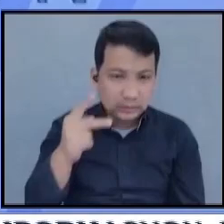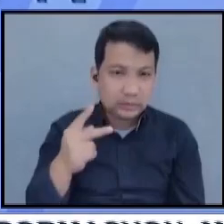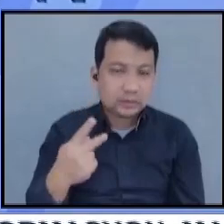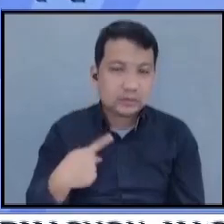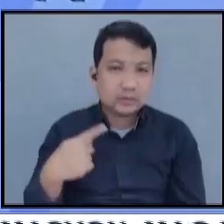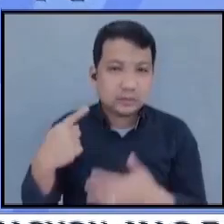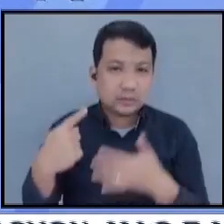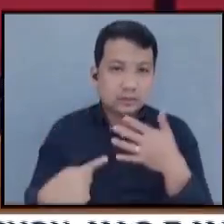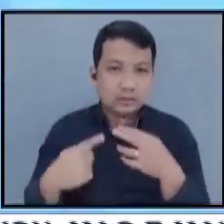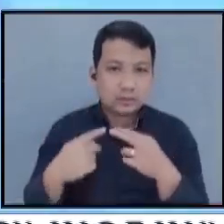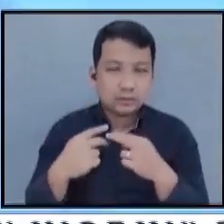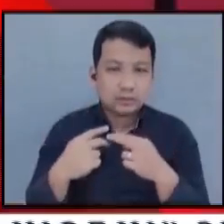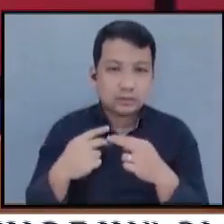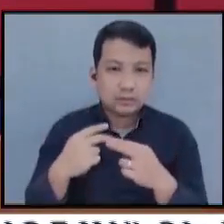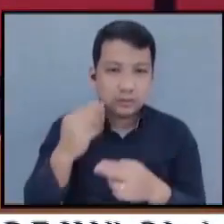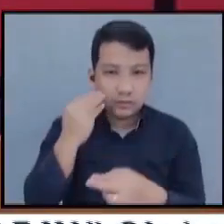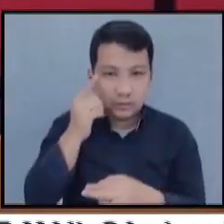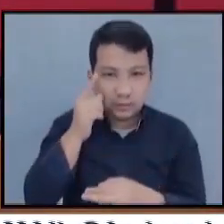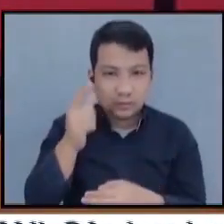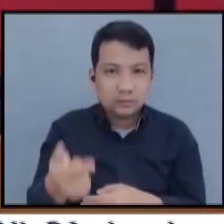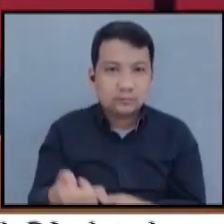Melales Moras.